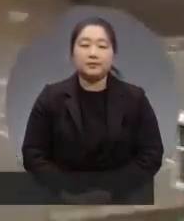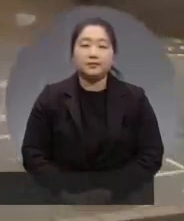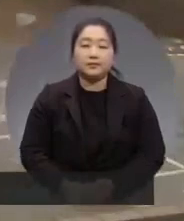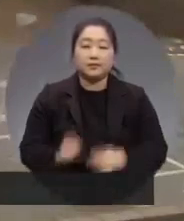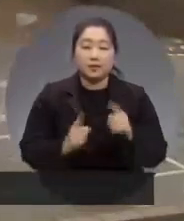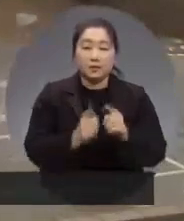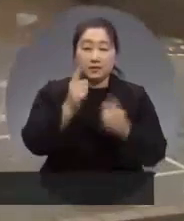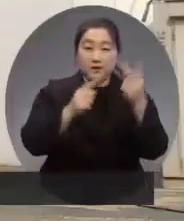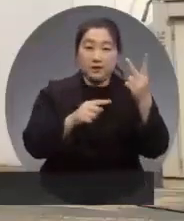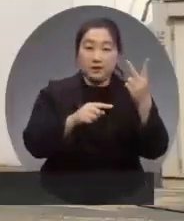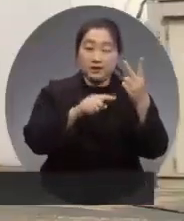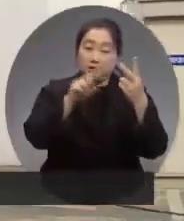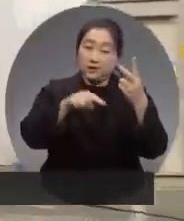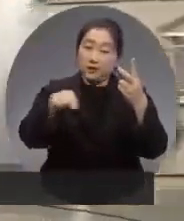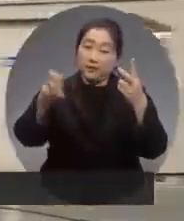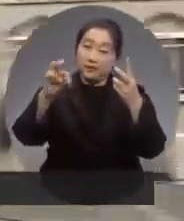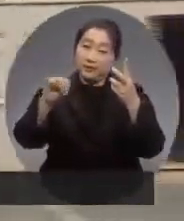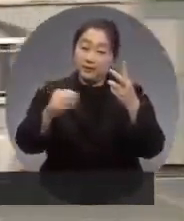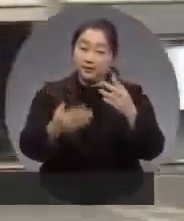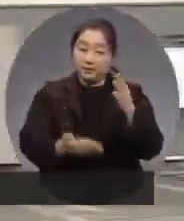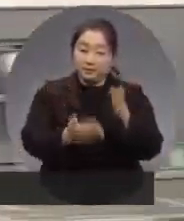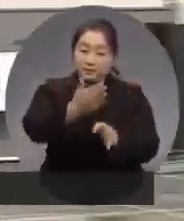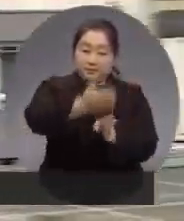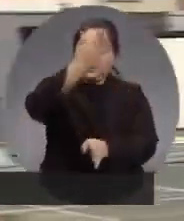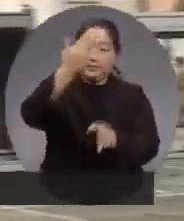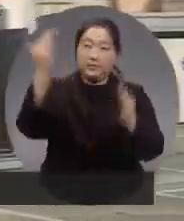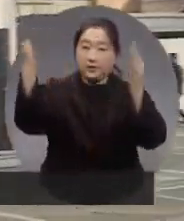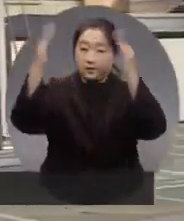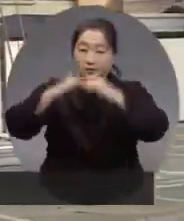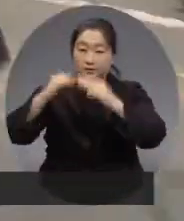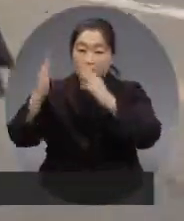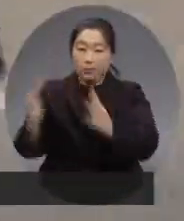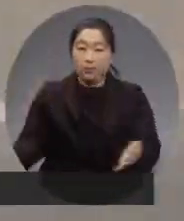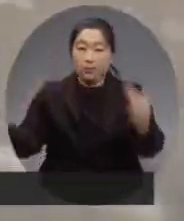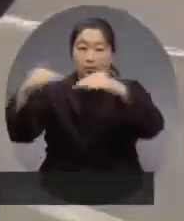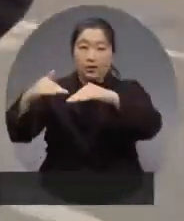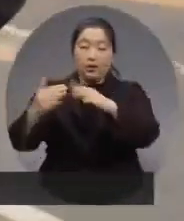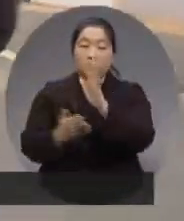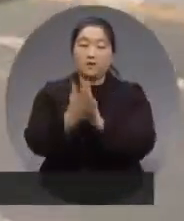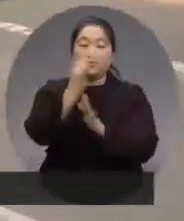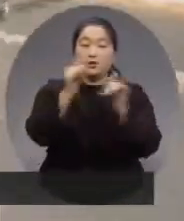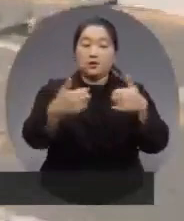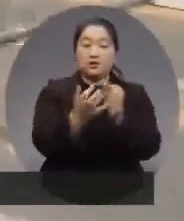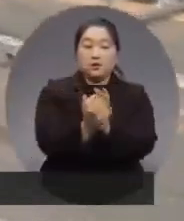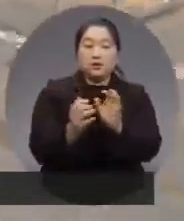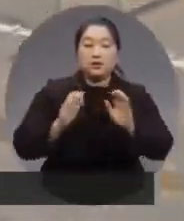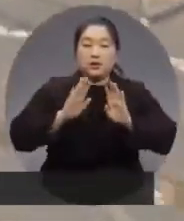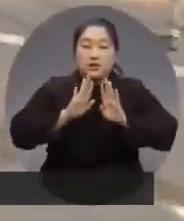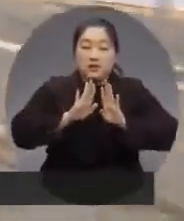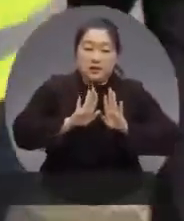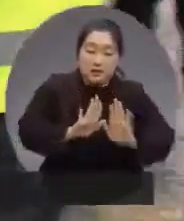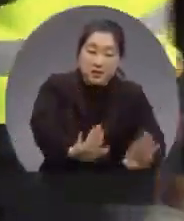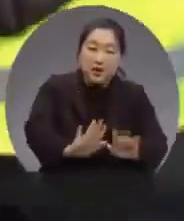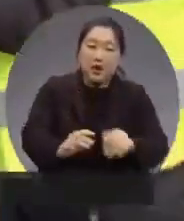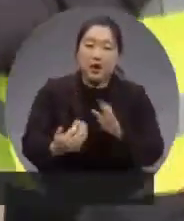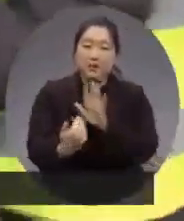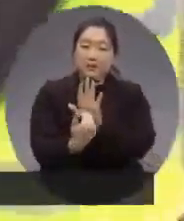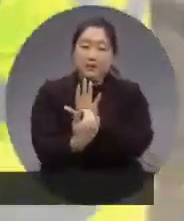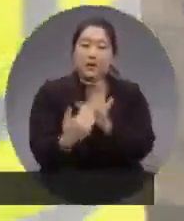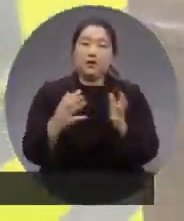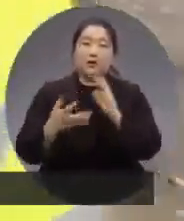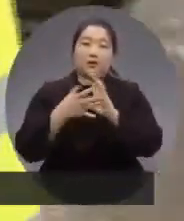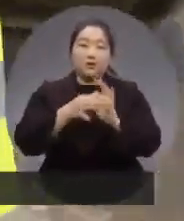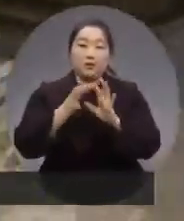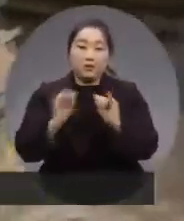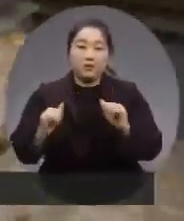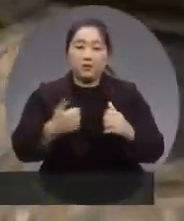높이 2, 3m 가림막이 가로막은 청주시청 본관. 시민단체 회원들이 힘으로 가림막을 밀어젖히자 이를 막으려는 공사